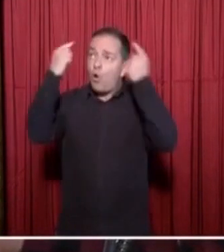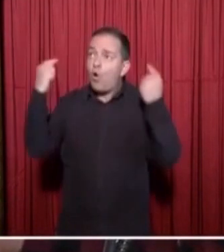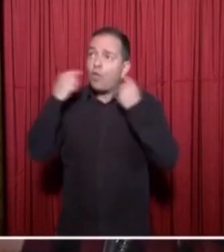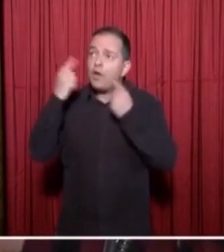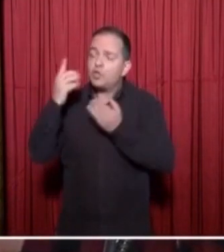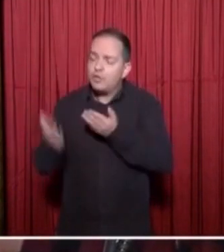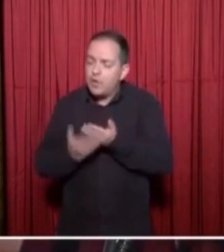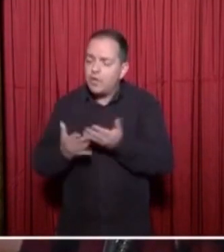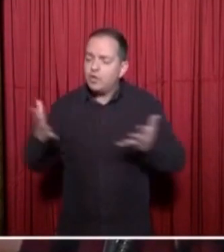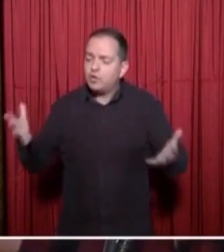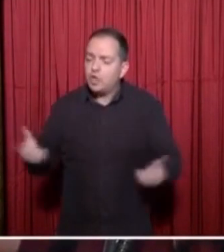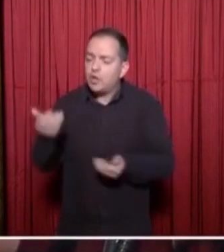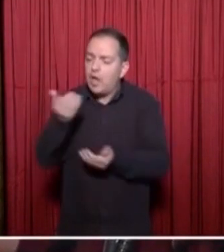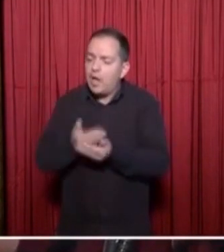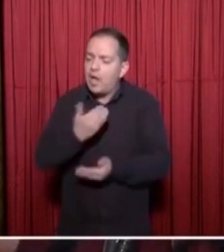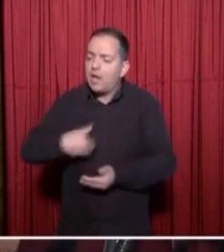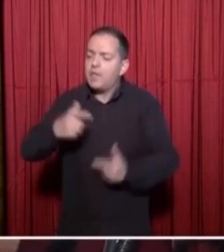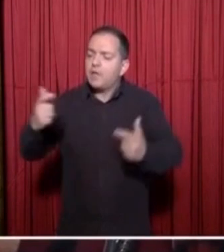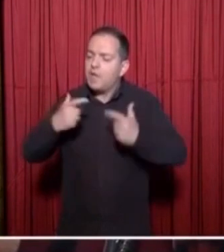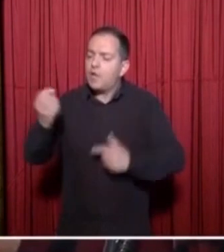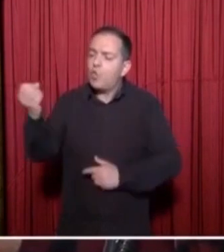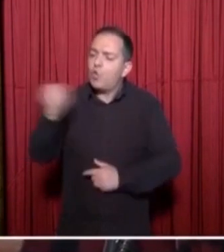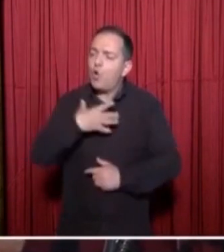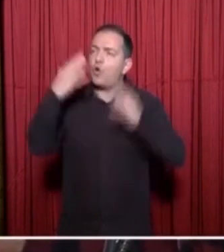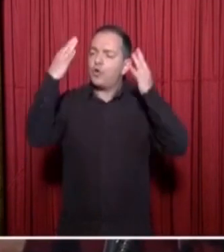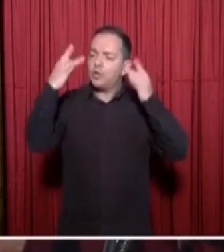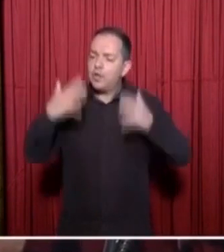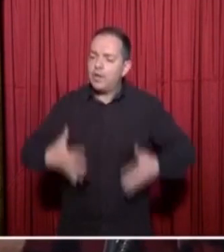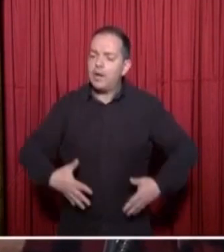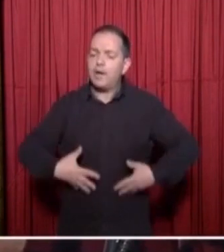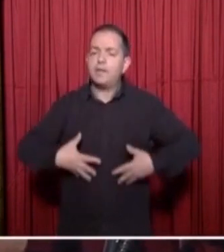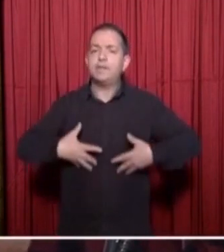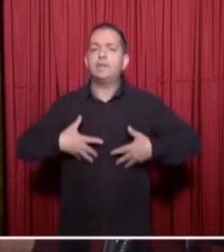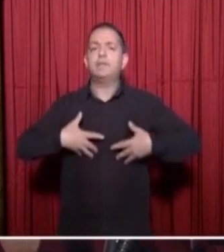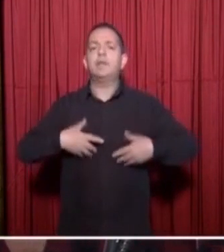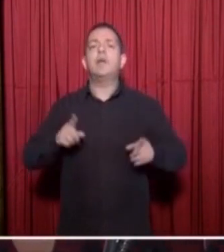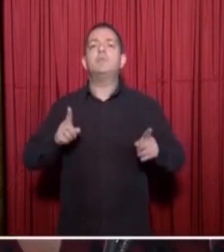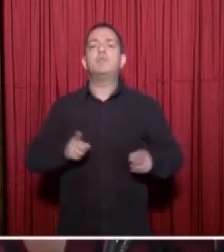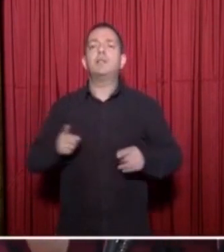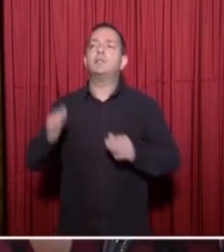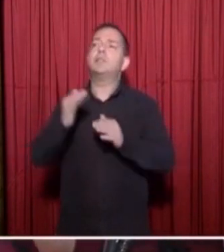Αντιλαβούς όσων ελέησον και διαφυλάξον ημάς ο Θεός της η χάριτη.